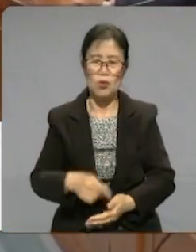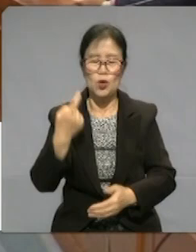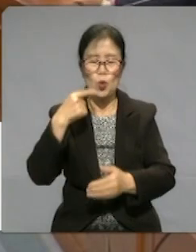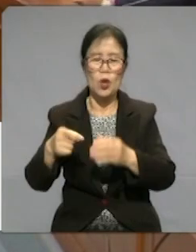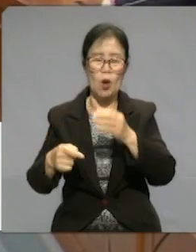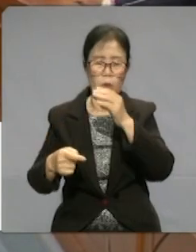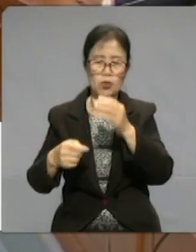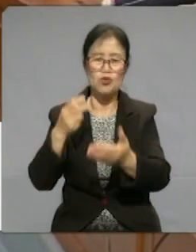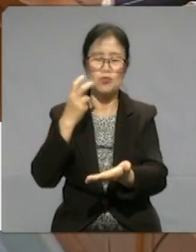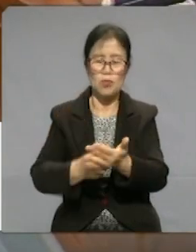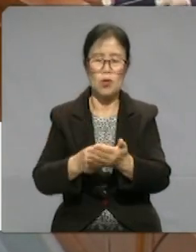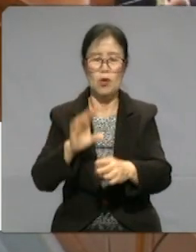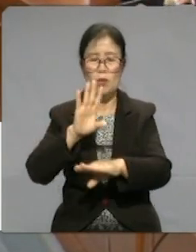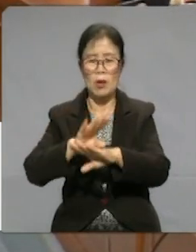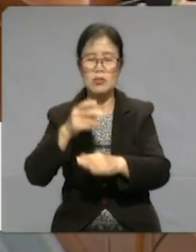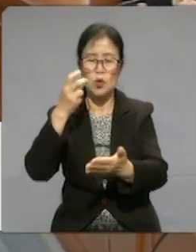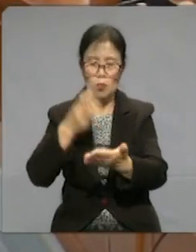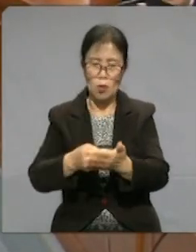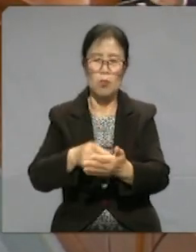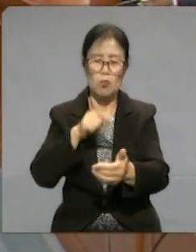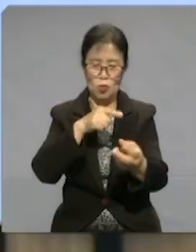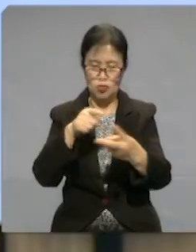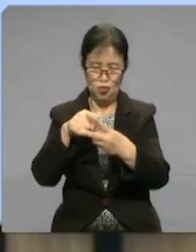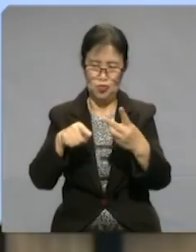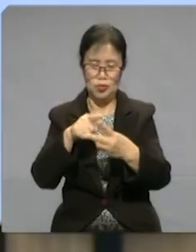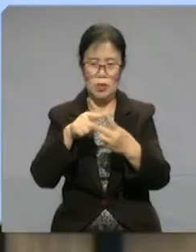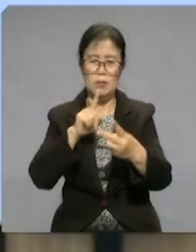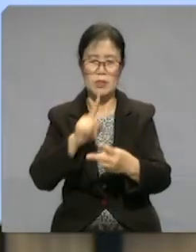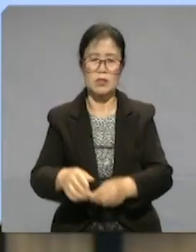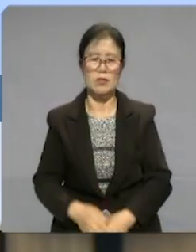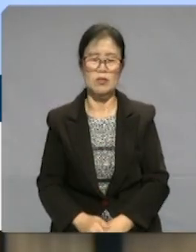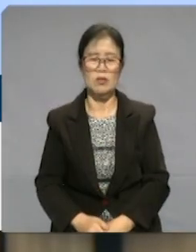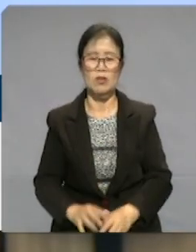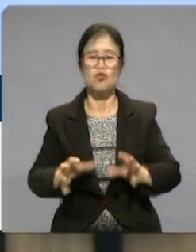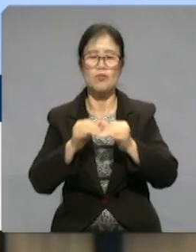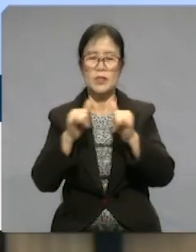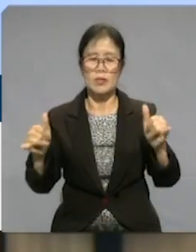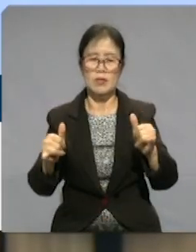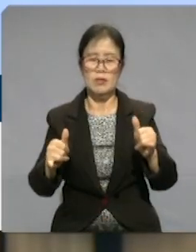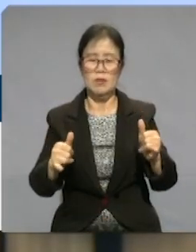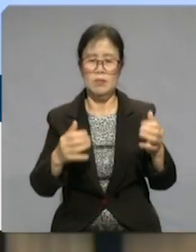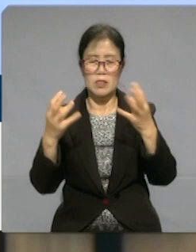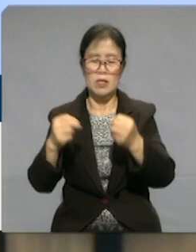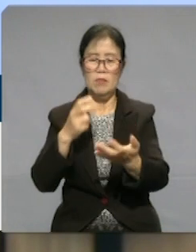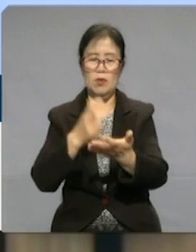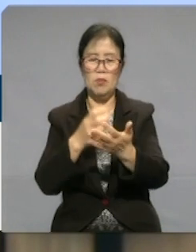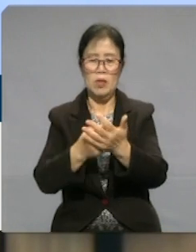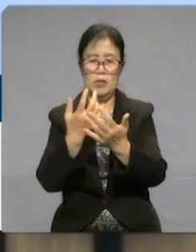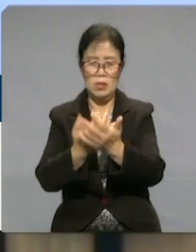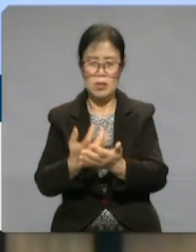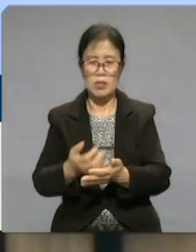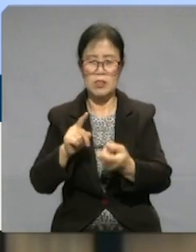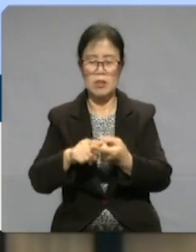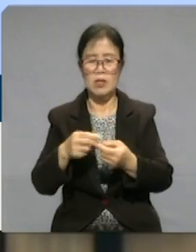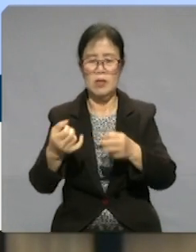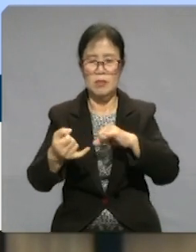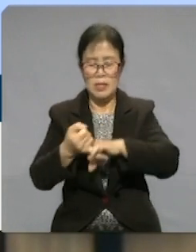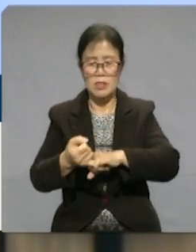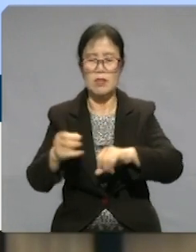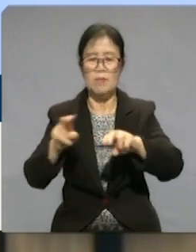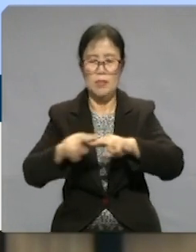노란봉투법, 방송법 모두 겨냥했습니다. 많은 국민들께서 이 법안들만큼은